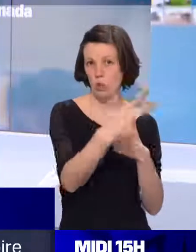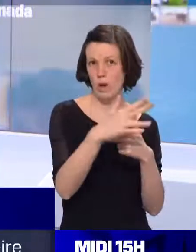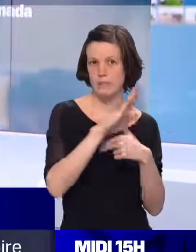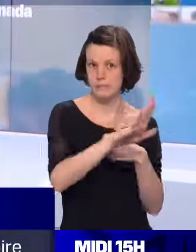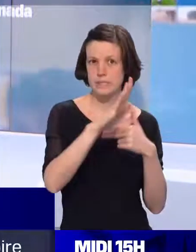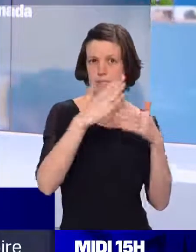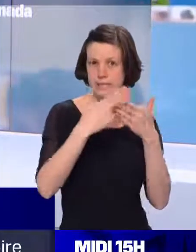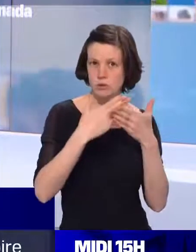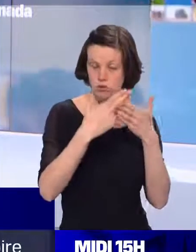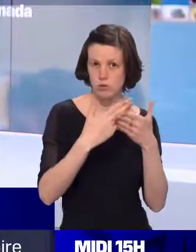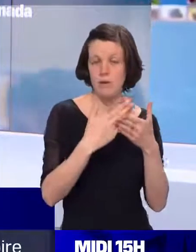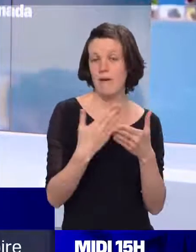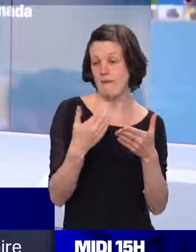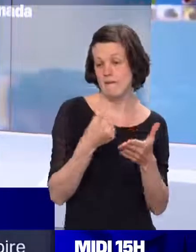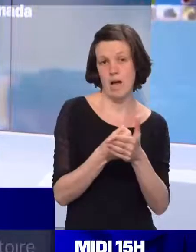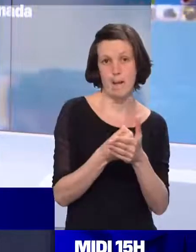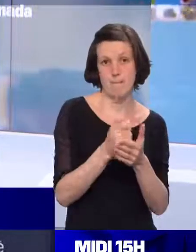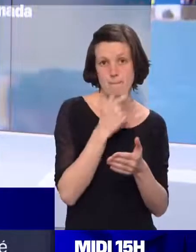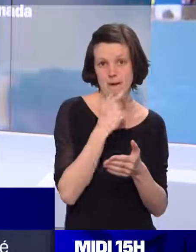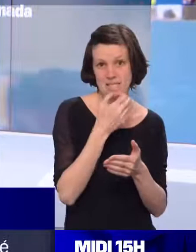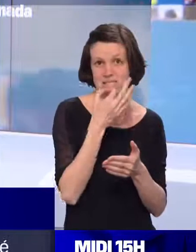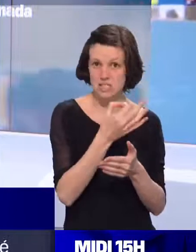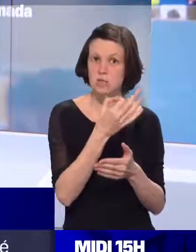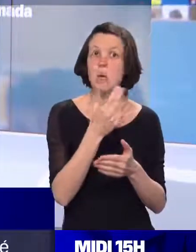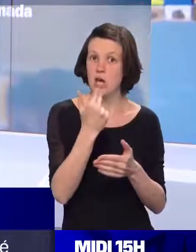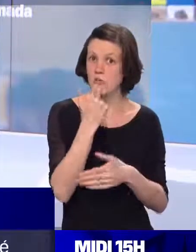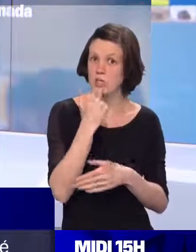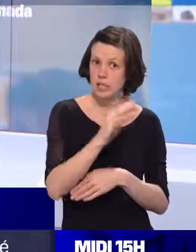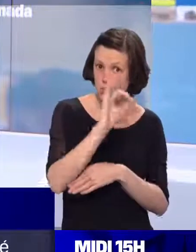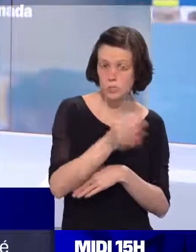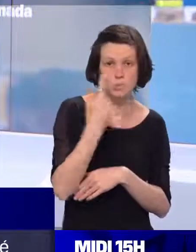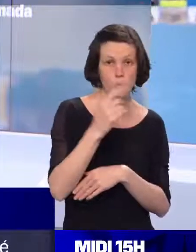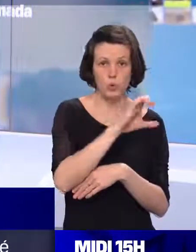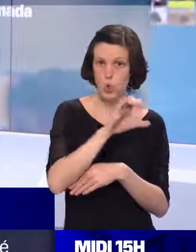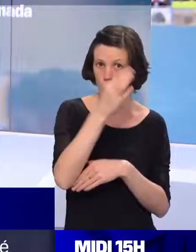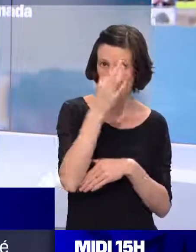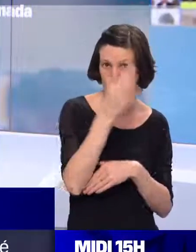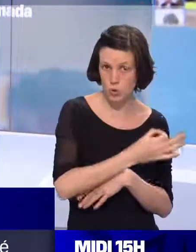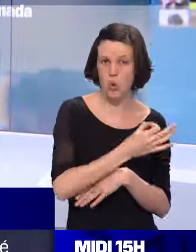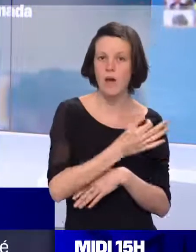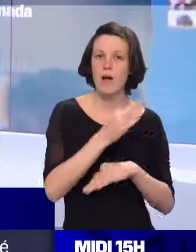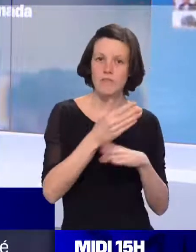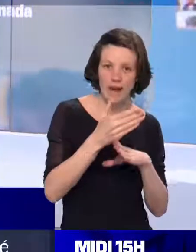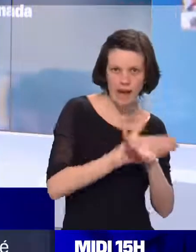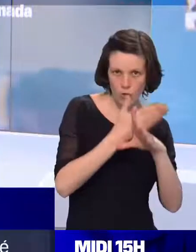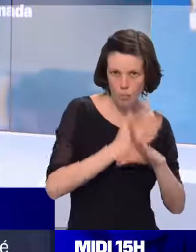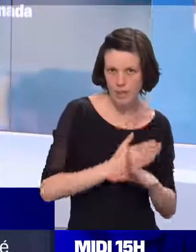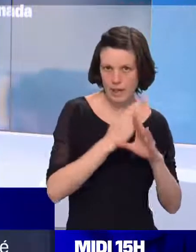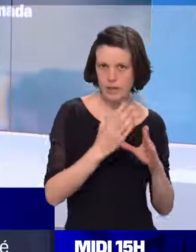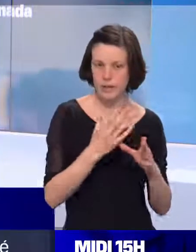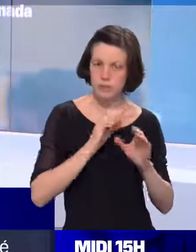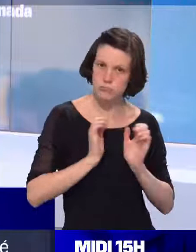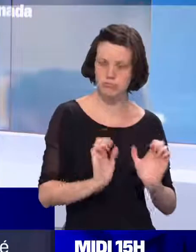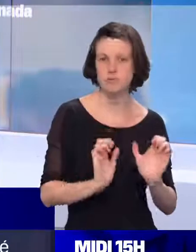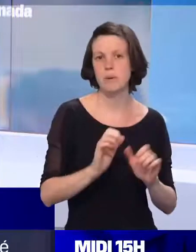efficace, cette vaccination des ados, sur 100% de ses cibles pour prévenir la maladie. Elle est également efficace en réponse d'anticorps robustes